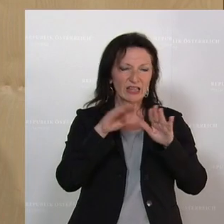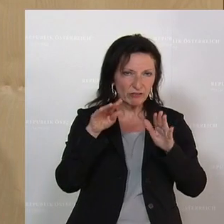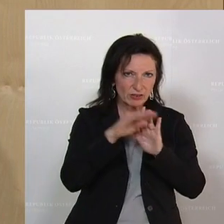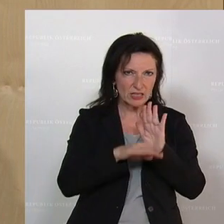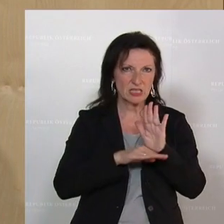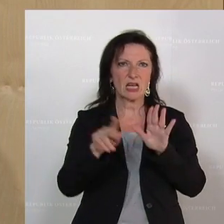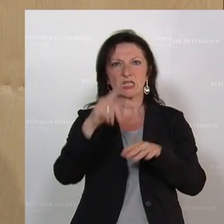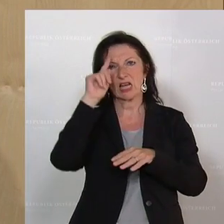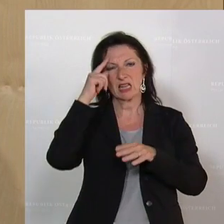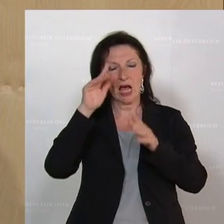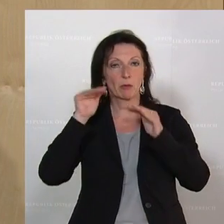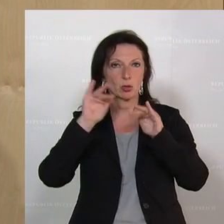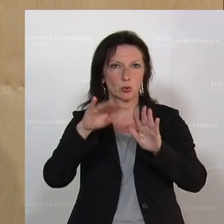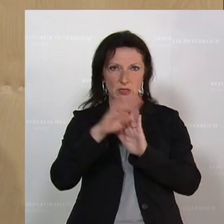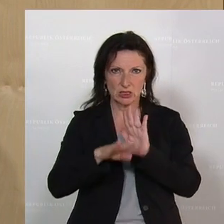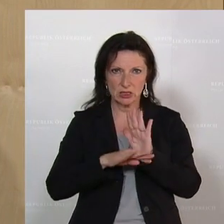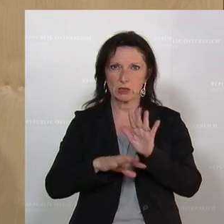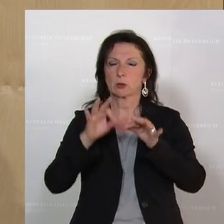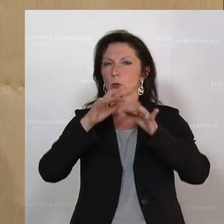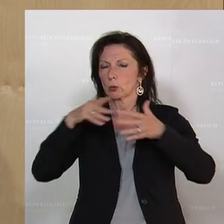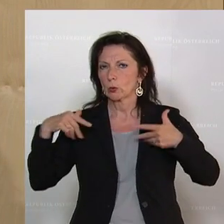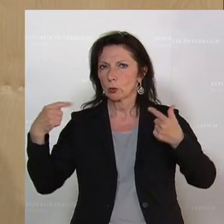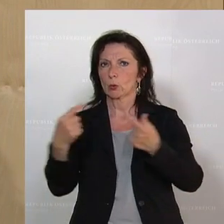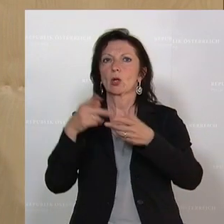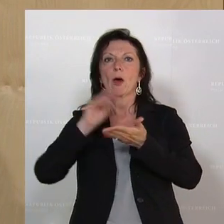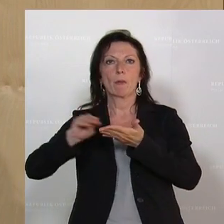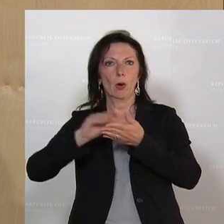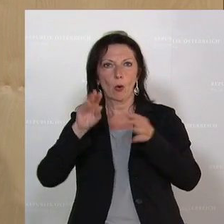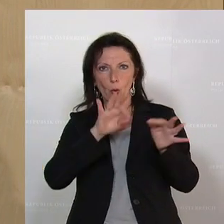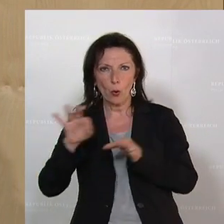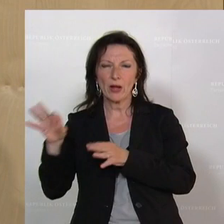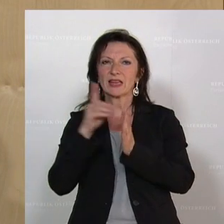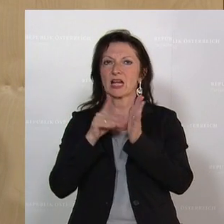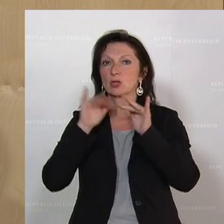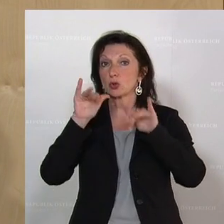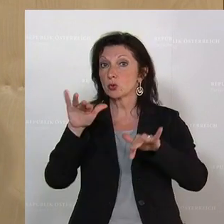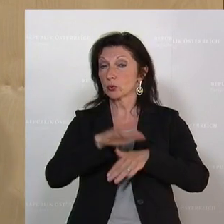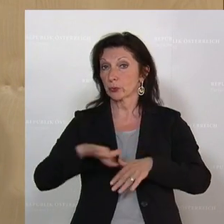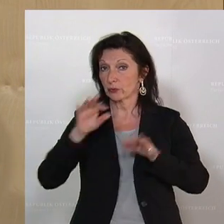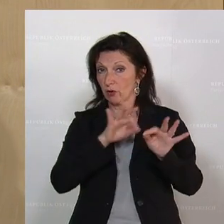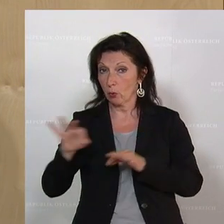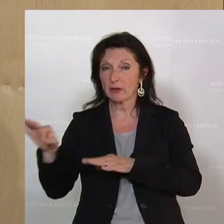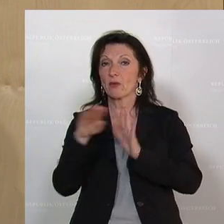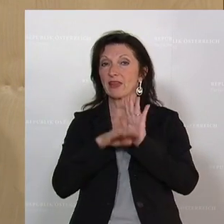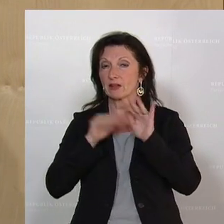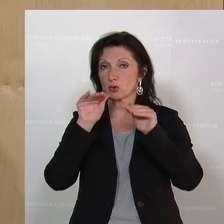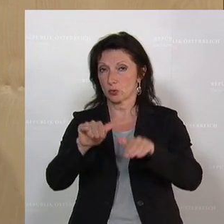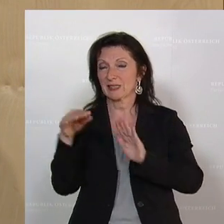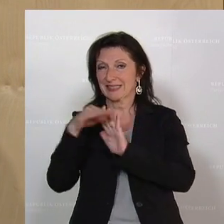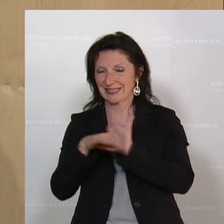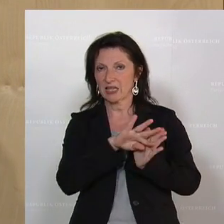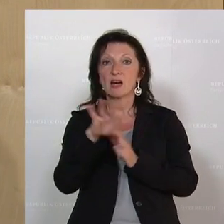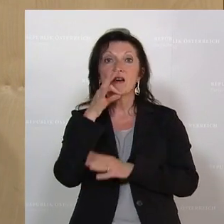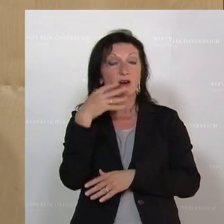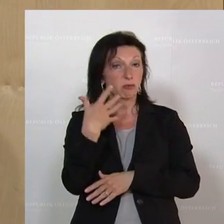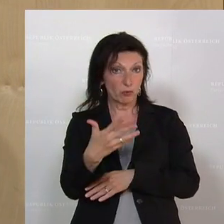Denkmalschutzgesetz, Bundesarchivgutverordnung, Büroordnung 2004, Datenschutzgrundverordnung und Datenschutzgesetz. Zur Frage 50,